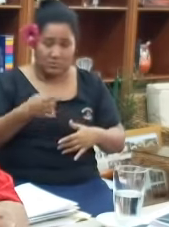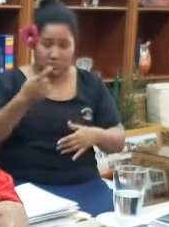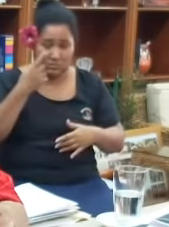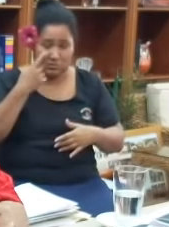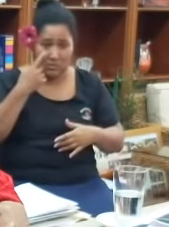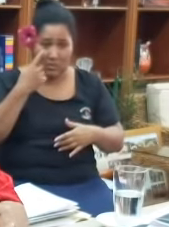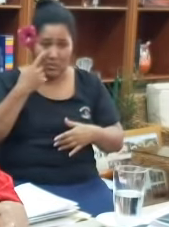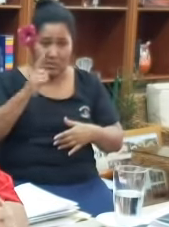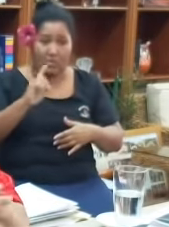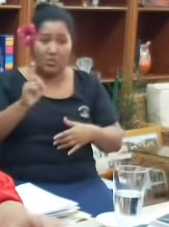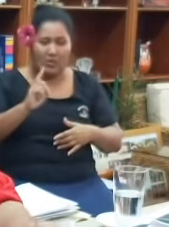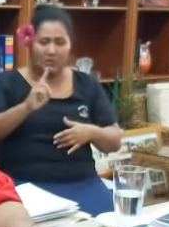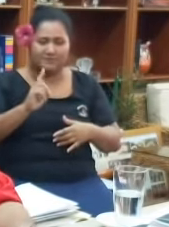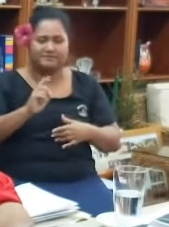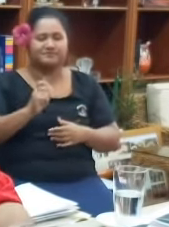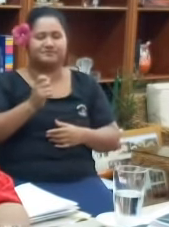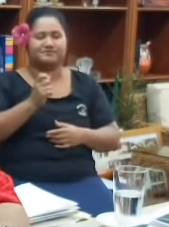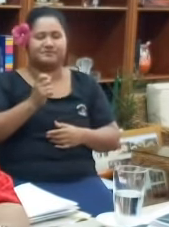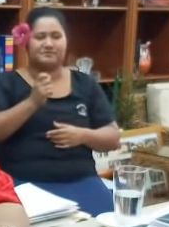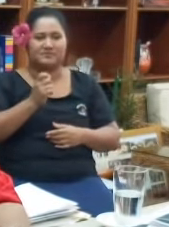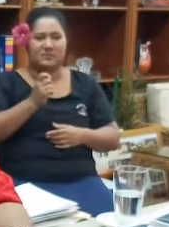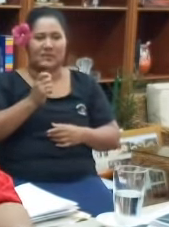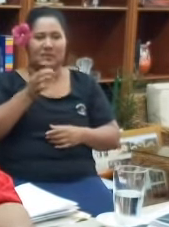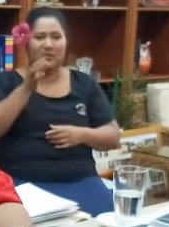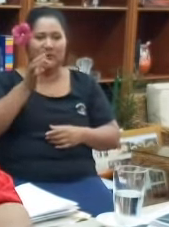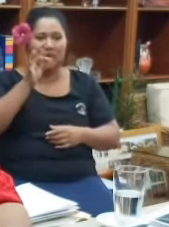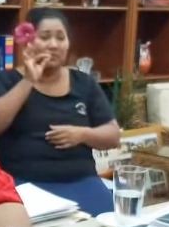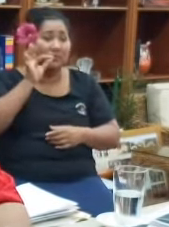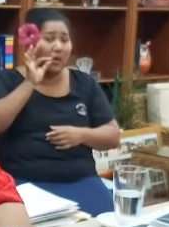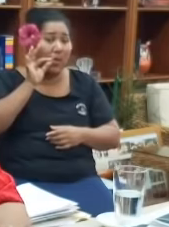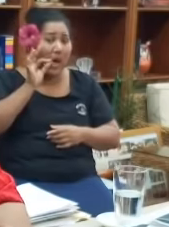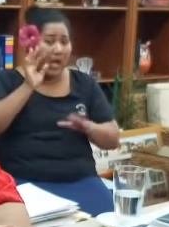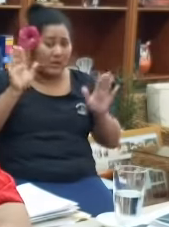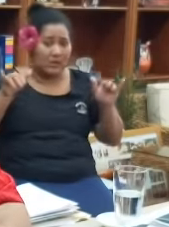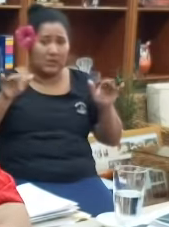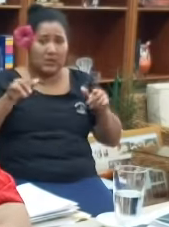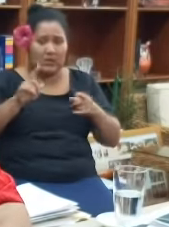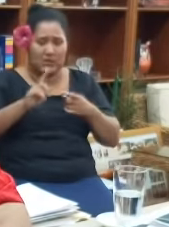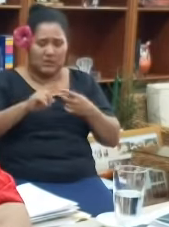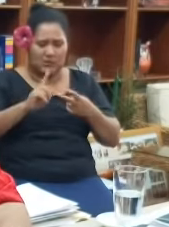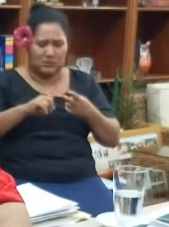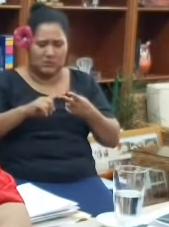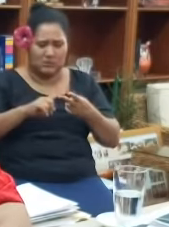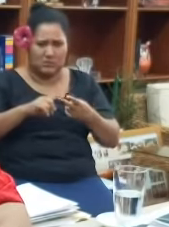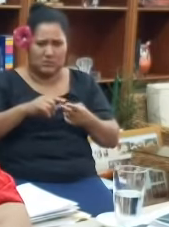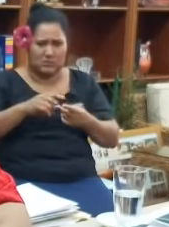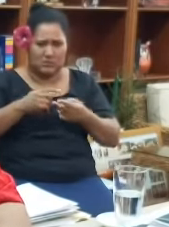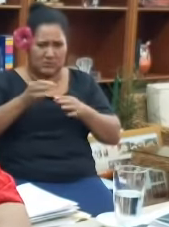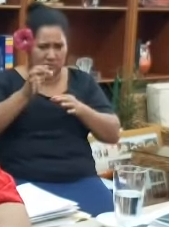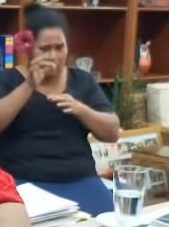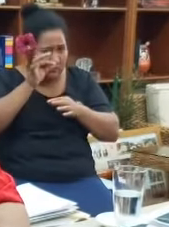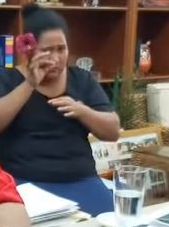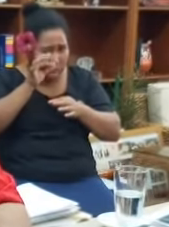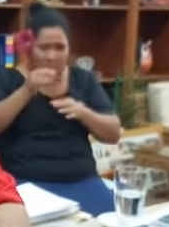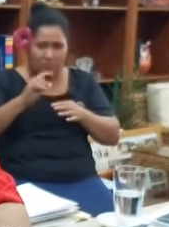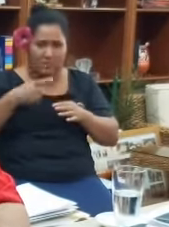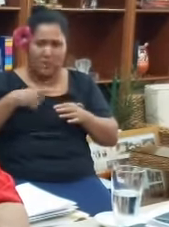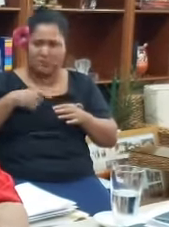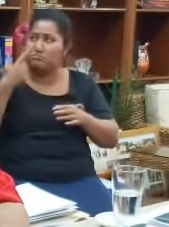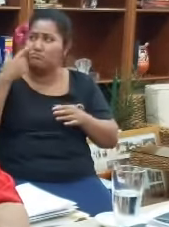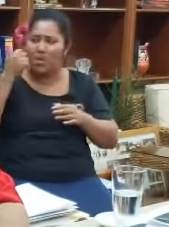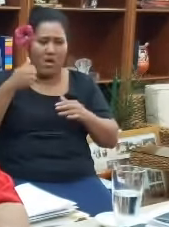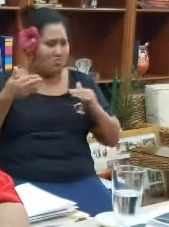o. O mo meo fala au faa sa ina e beila o fala au faa sa ina ina maua ileo wafu vai a soli ne. O la se sila sila al malo o